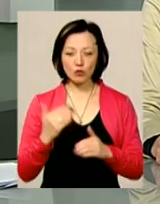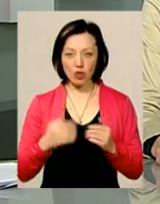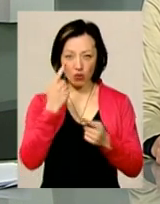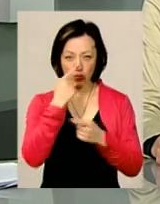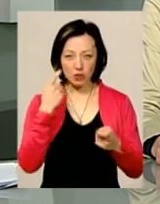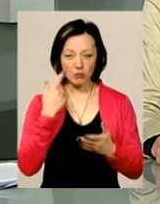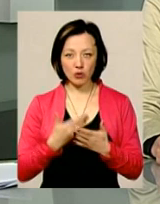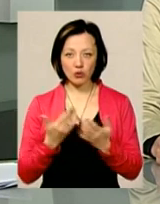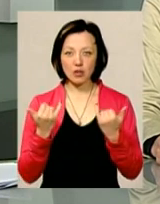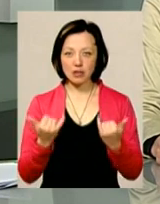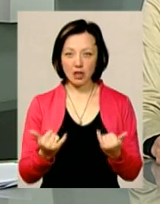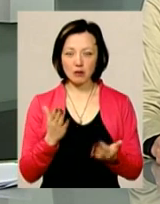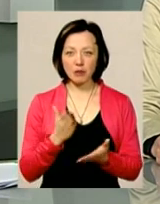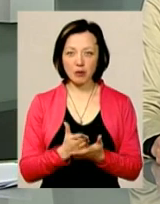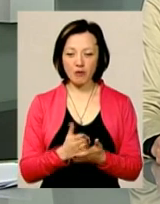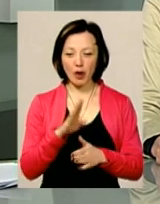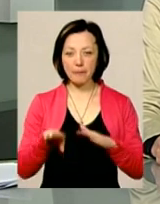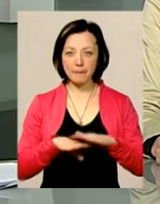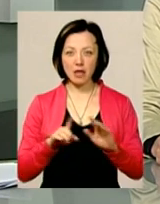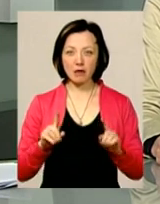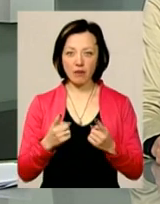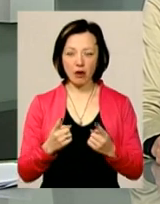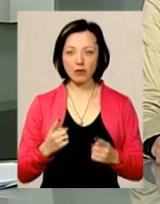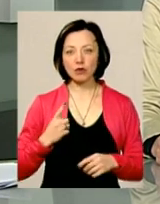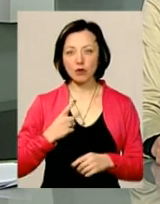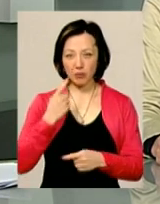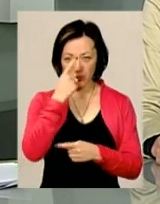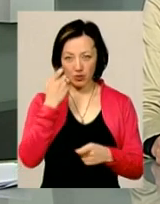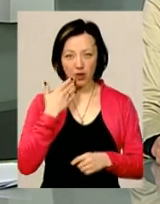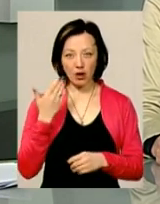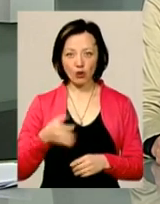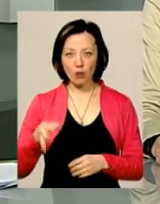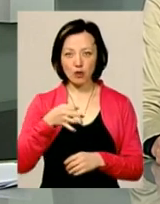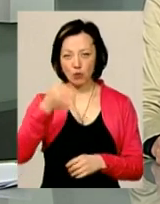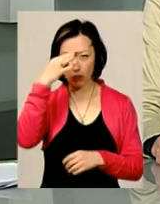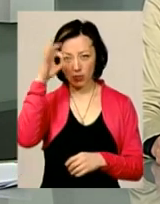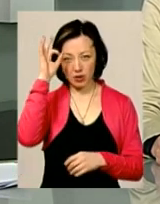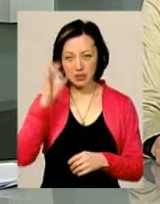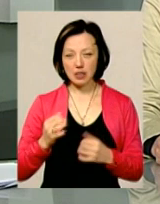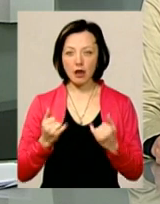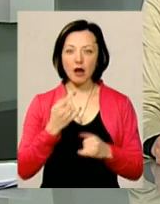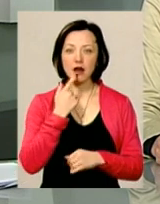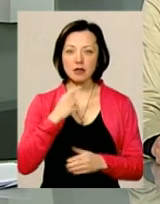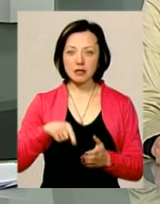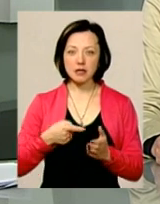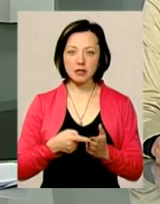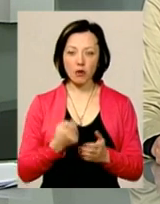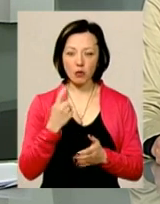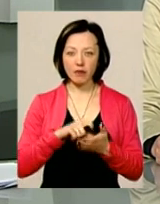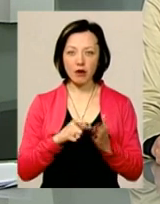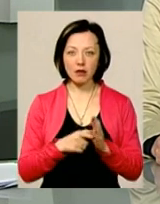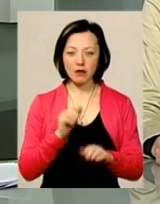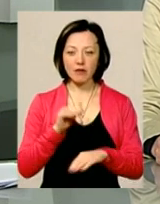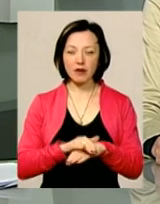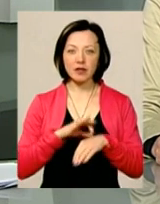оголосили про підозру і зараз він перебуває під вартою, повідомили речник обласної поліції Інна Глега. Нагадаю, у Красилові в одній з квартир